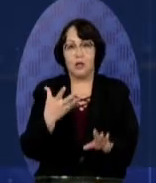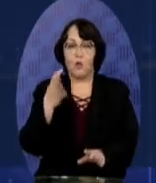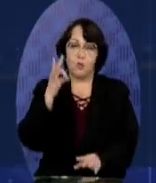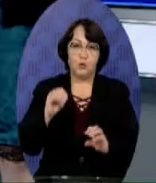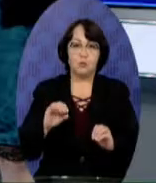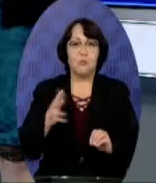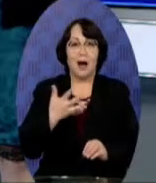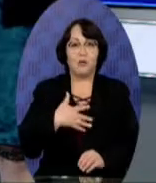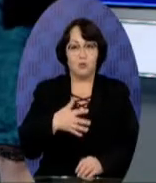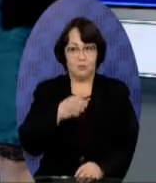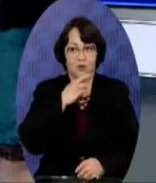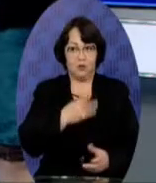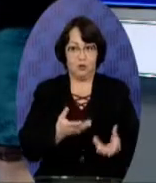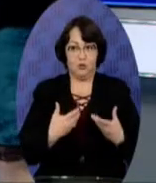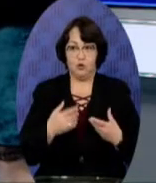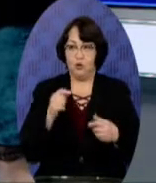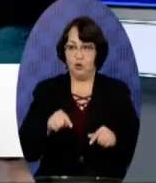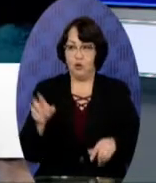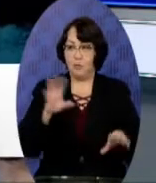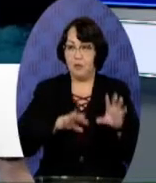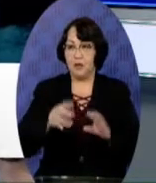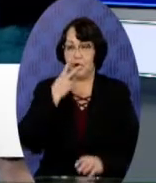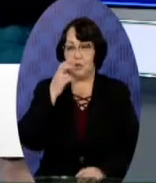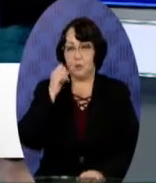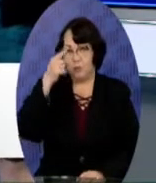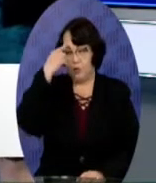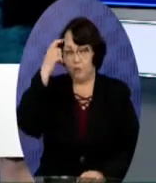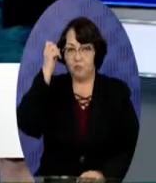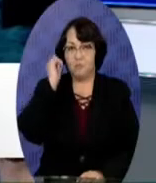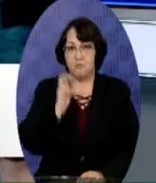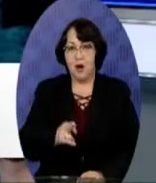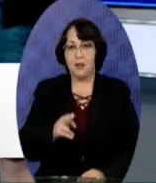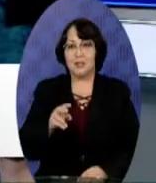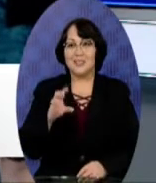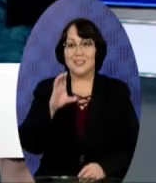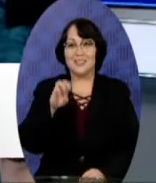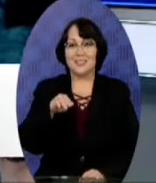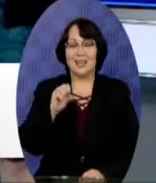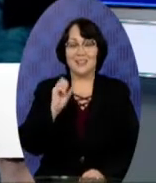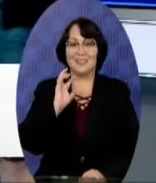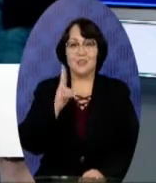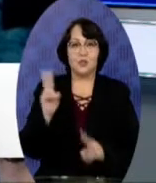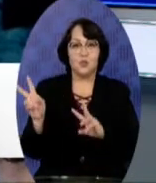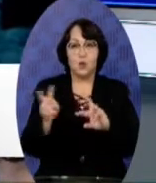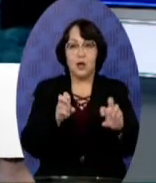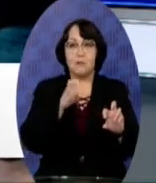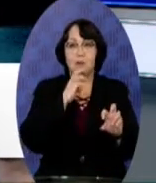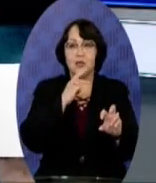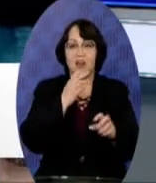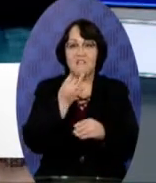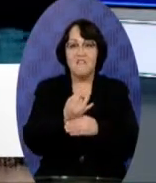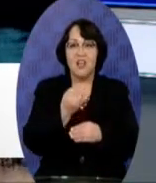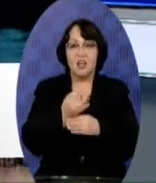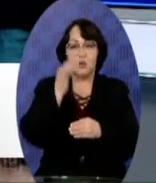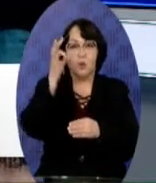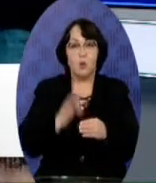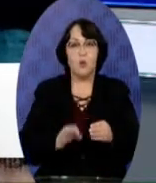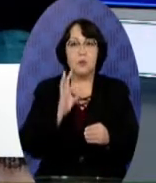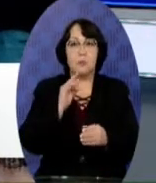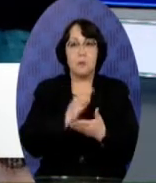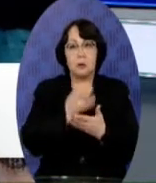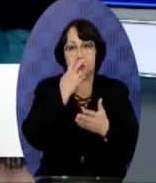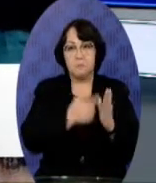мэдээллийг дэвшүүлсэн. За харин одоогийн байдлаар Монгол банкныхнаас хийсэн статистик мэдээлэлдээр инфляцийн түвшин ямар байгааг бас